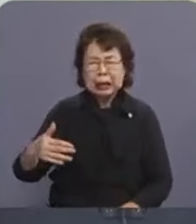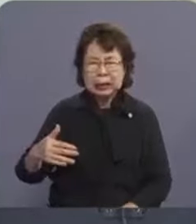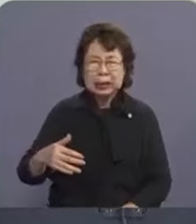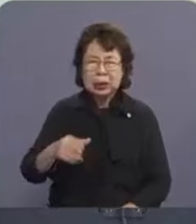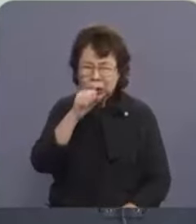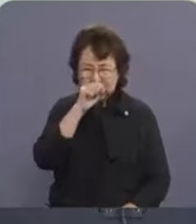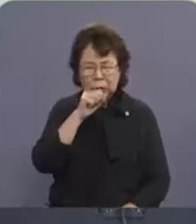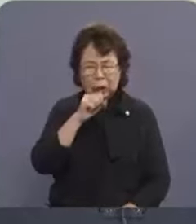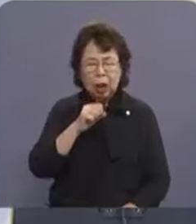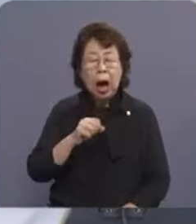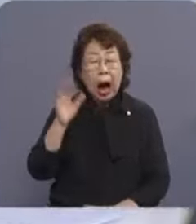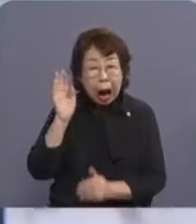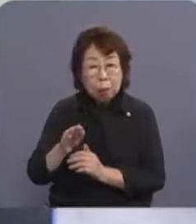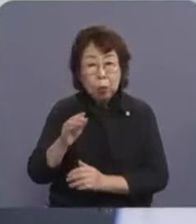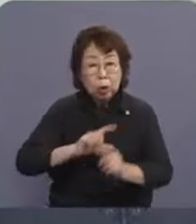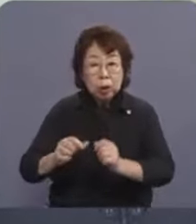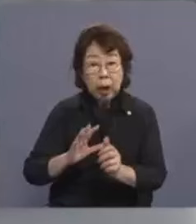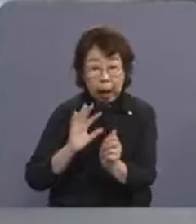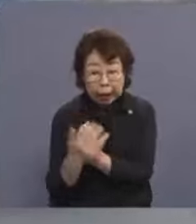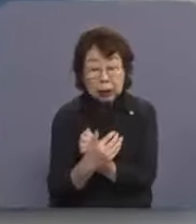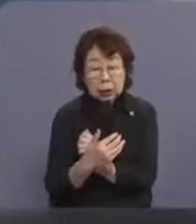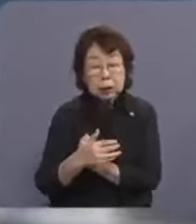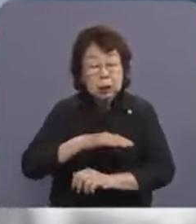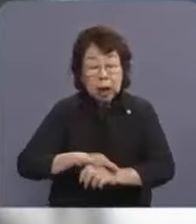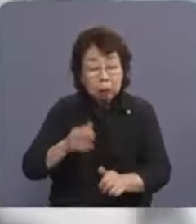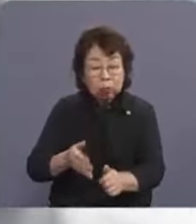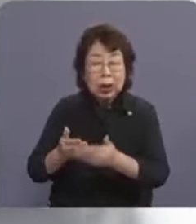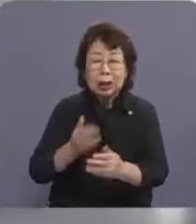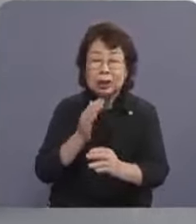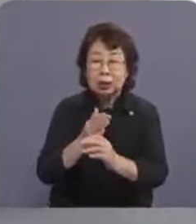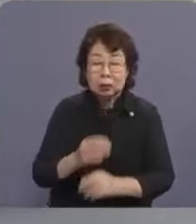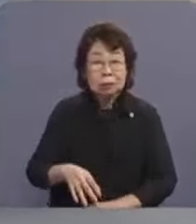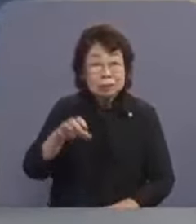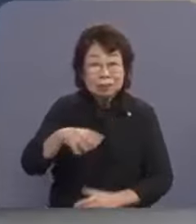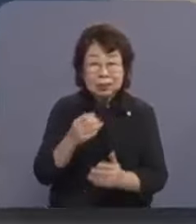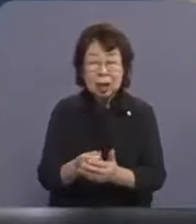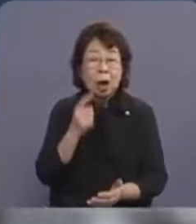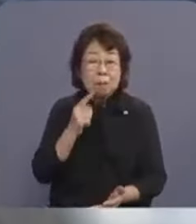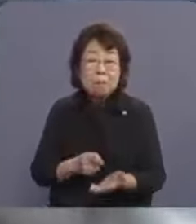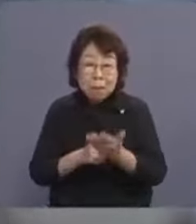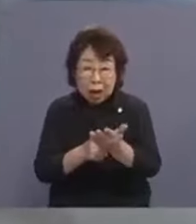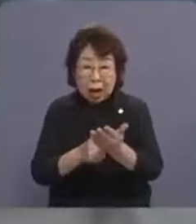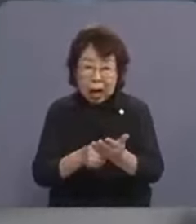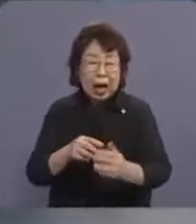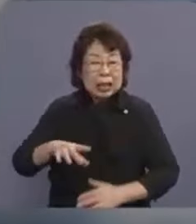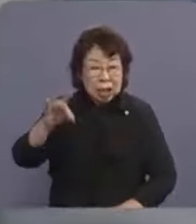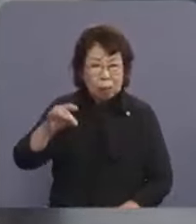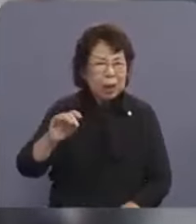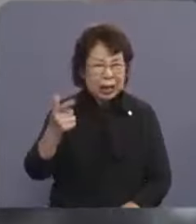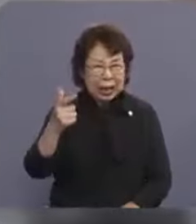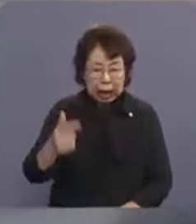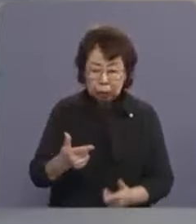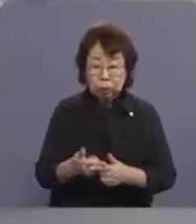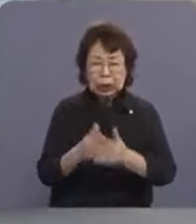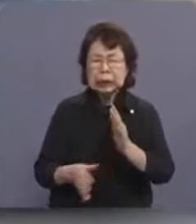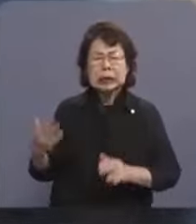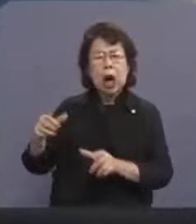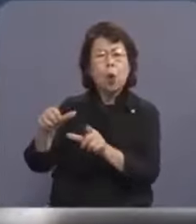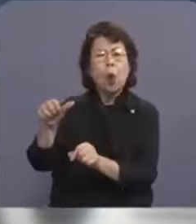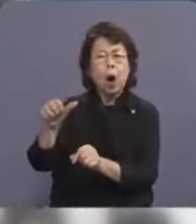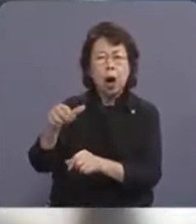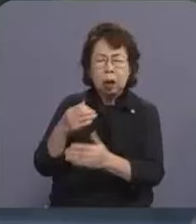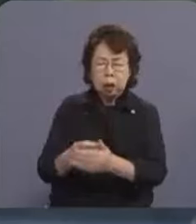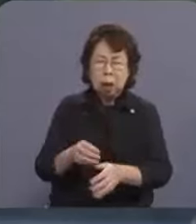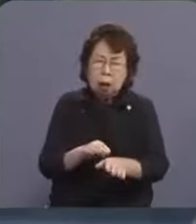도움이 될 거다라고 예상을 했는데요 드라이브스루 매장에 대한 법 개정 건의는 이번이 처음이 아닙니다 부산에서도 지난 5월에